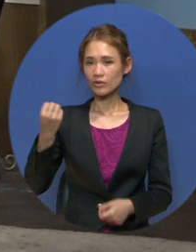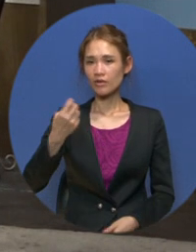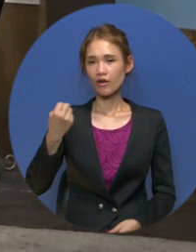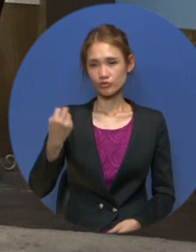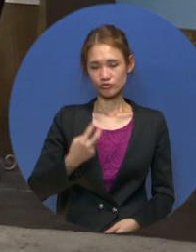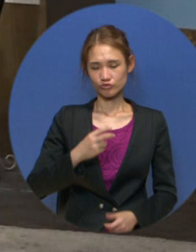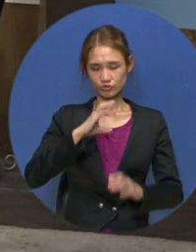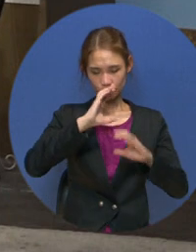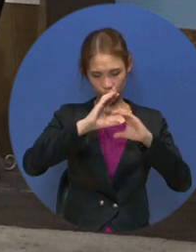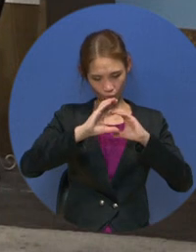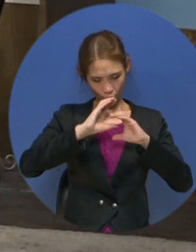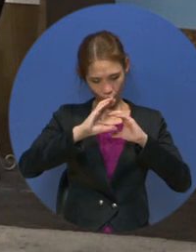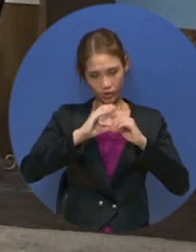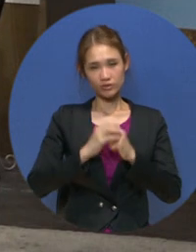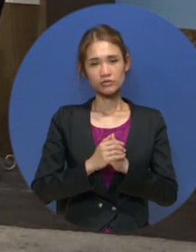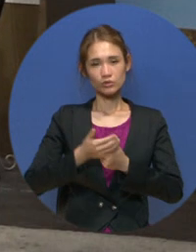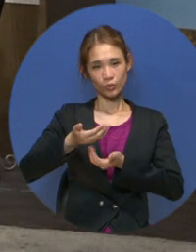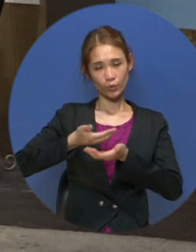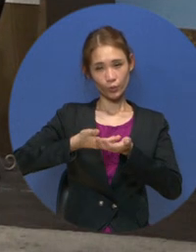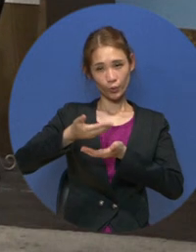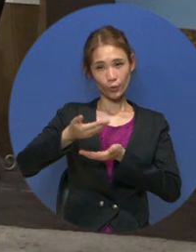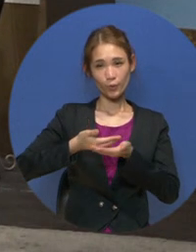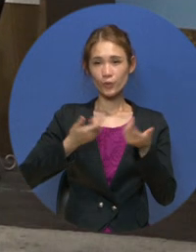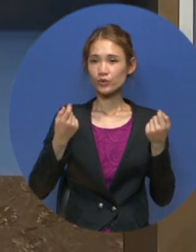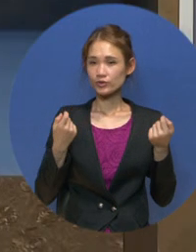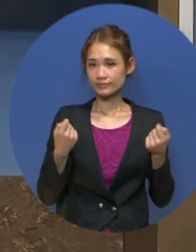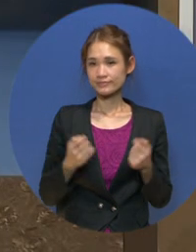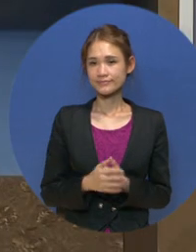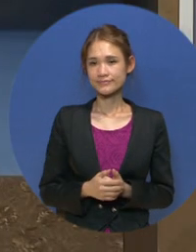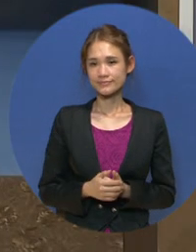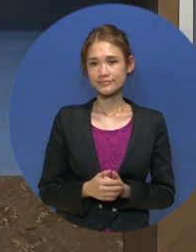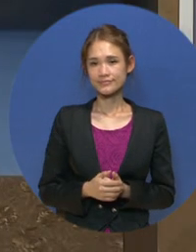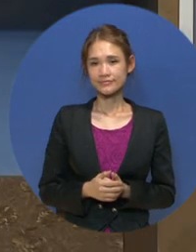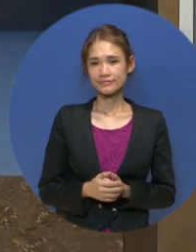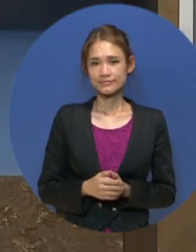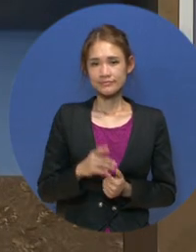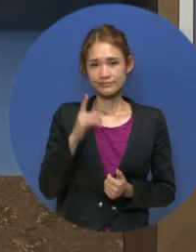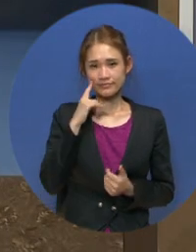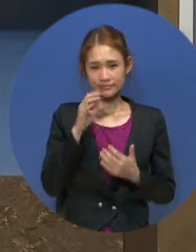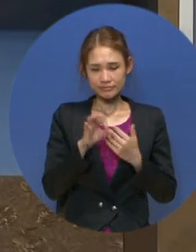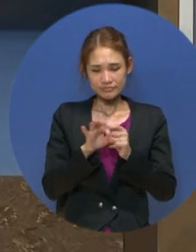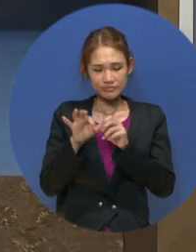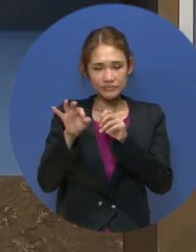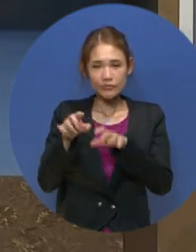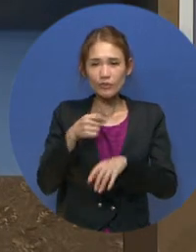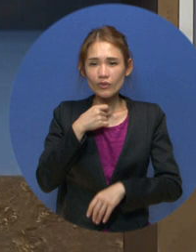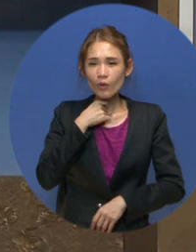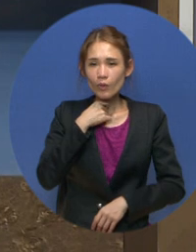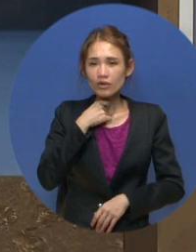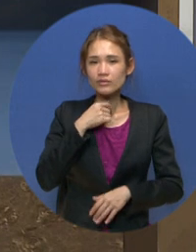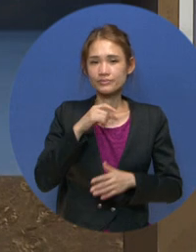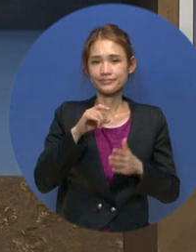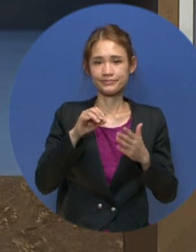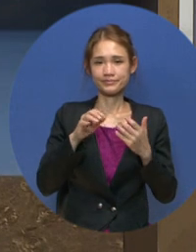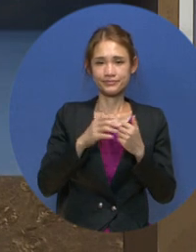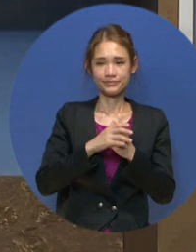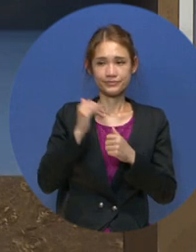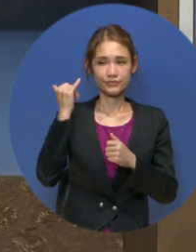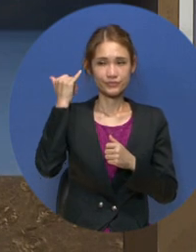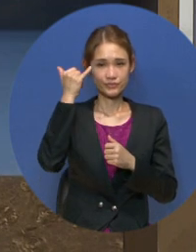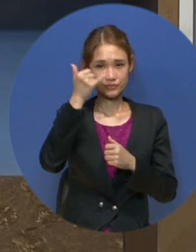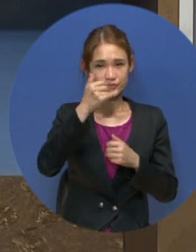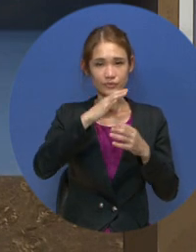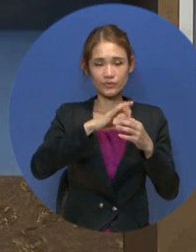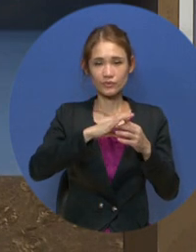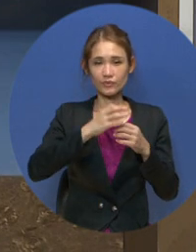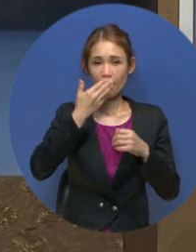이렇게 소통하고 네. 교류하고 계신 것 같은데요. 그런데 만약에 기증을 하고 싶을 때 아까 전화를 네. 통해서